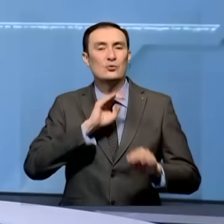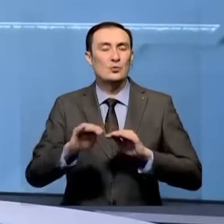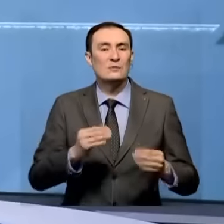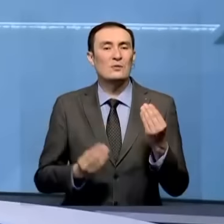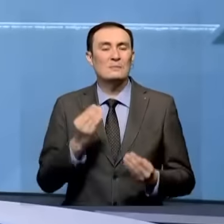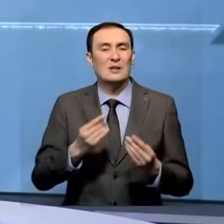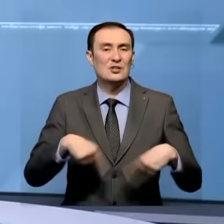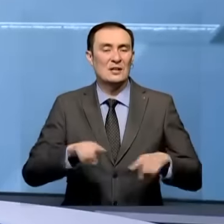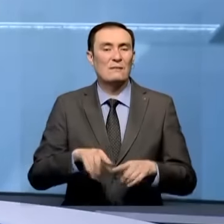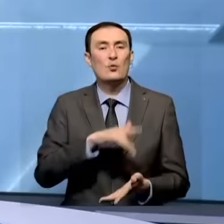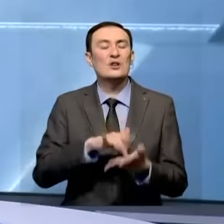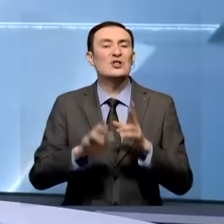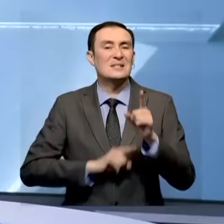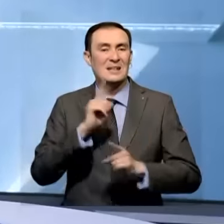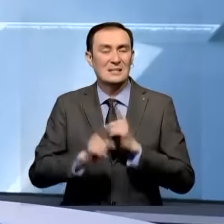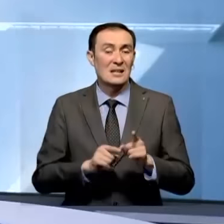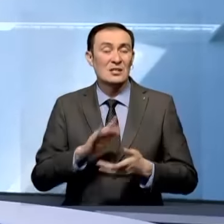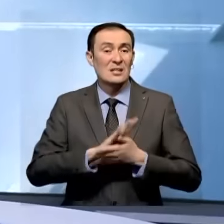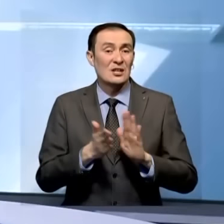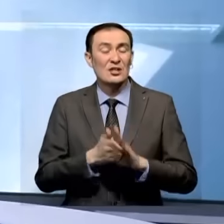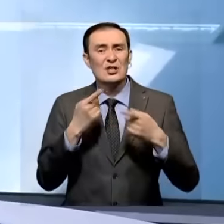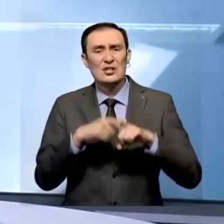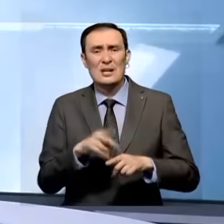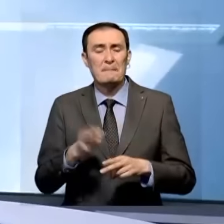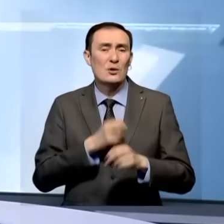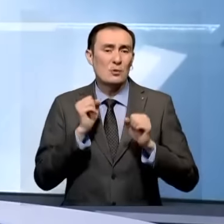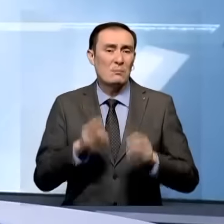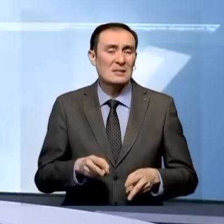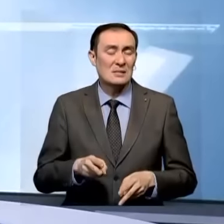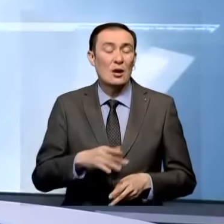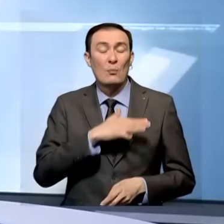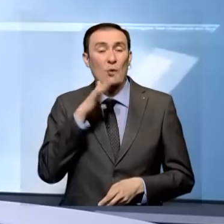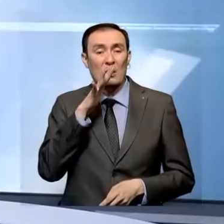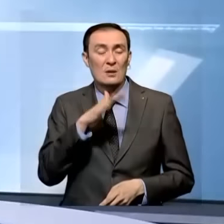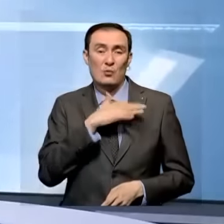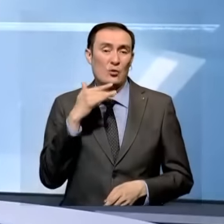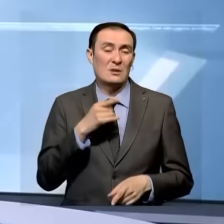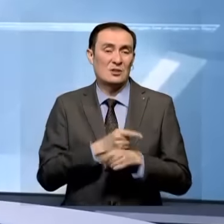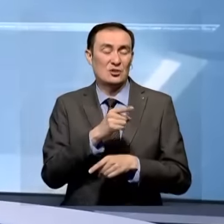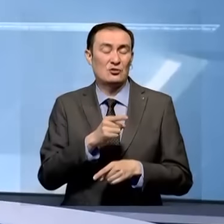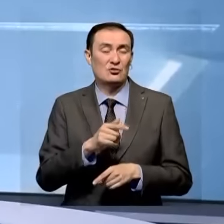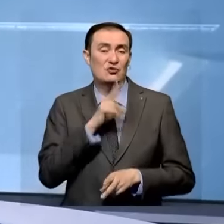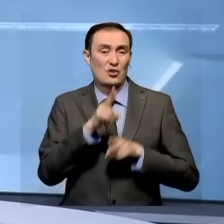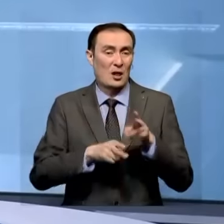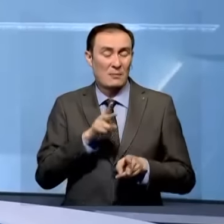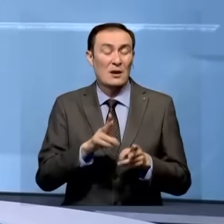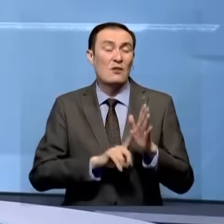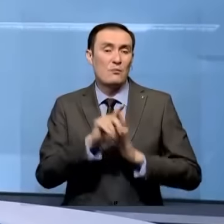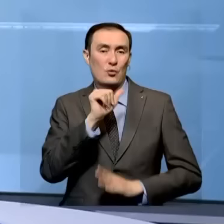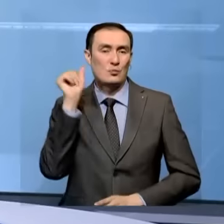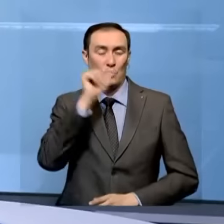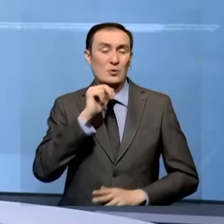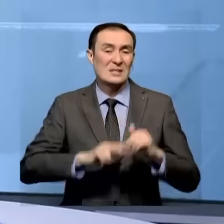обустройству детских площадок в Жасказгане. Их состояние и техническая безопасность много лет вызывало нарекания у жителей. Наконец, в прошлом году